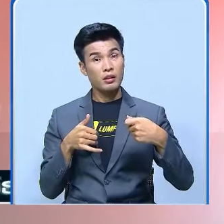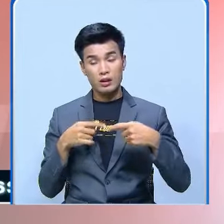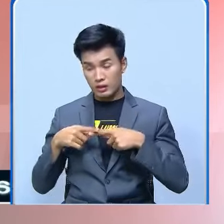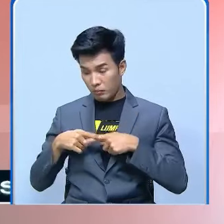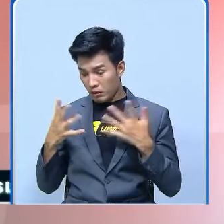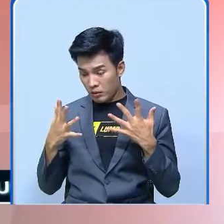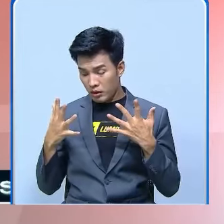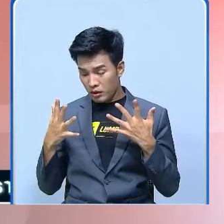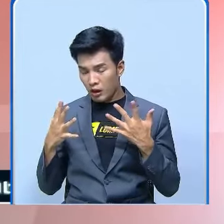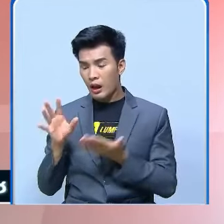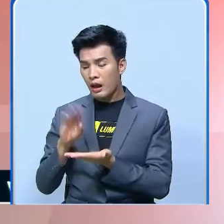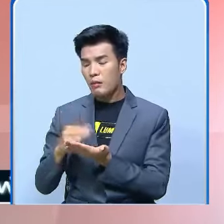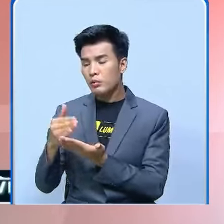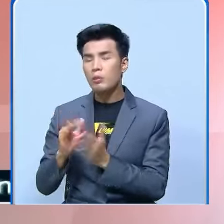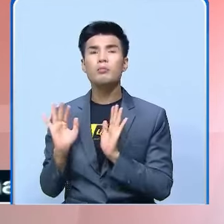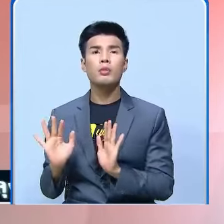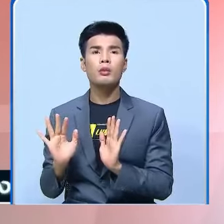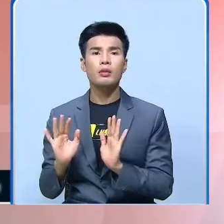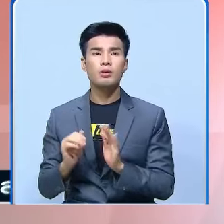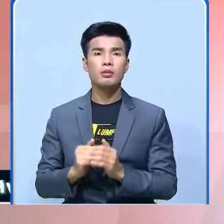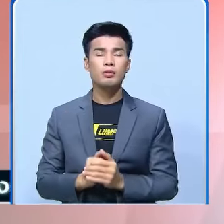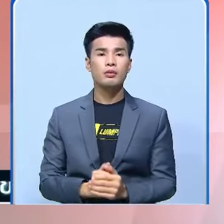อะไรเขาก็เลยรับแค่ลงบันทึกประจำวันเอาไว้